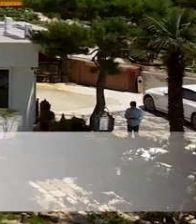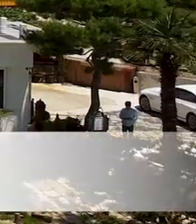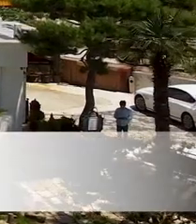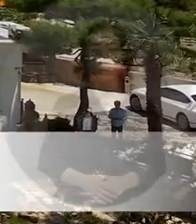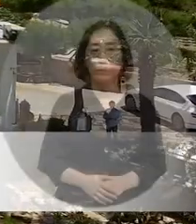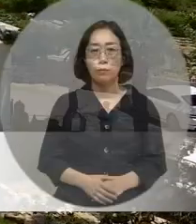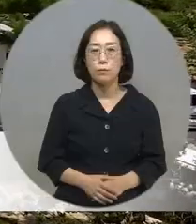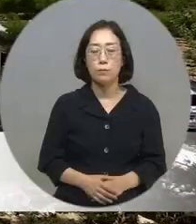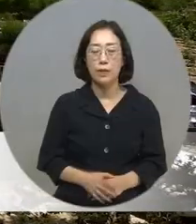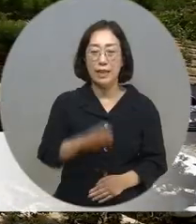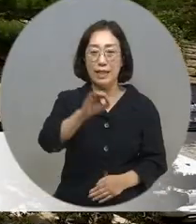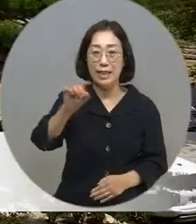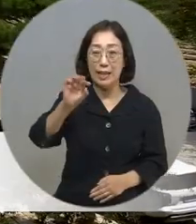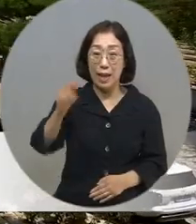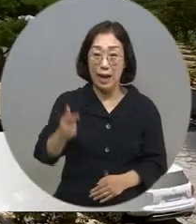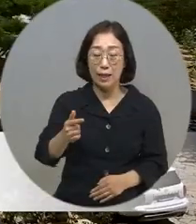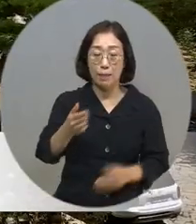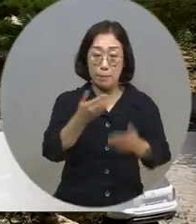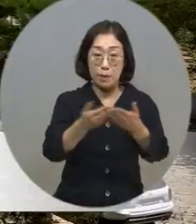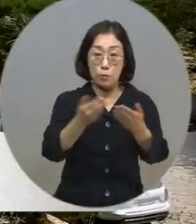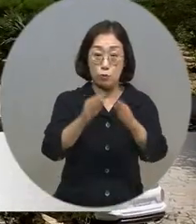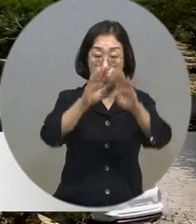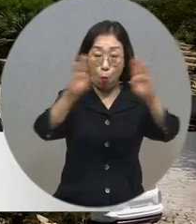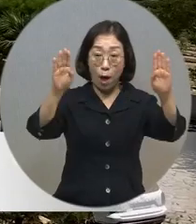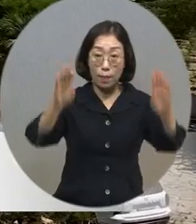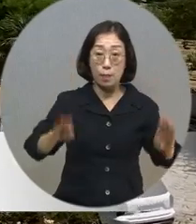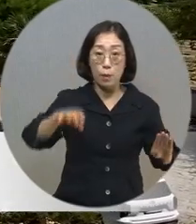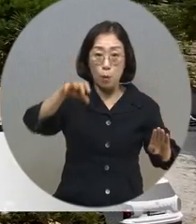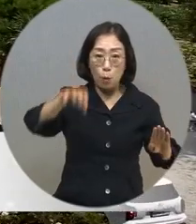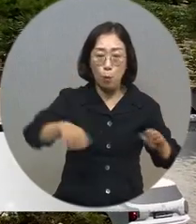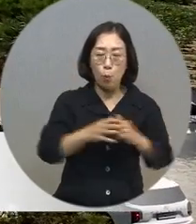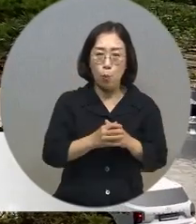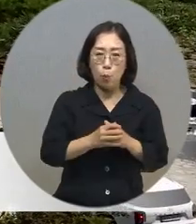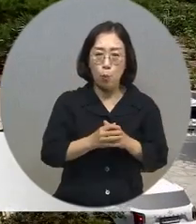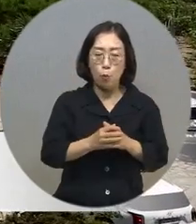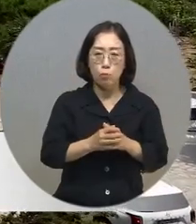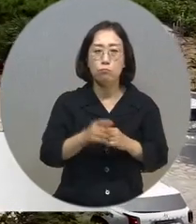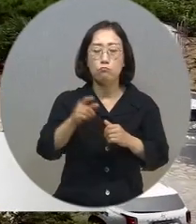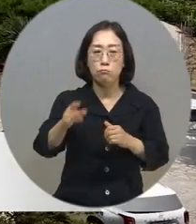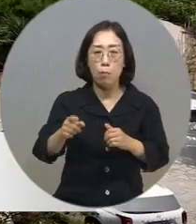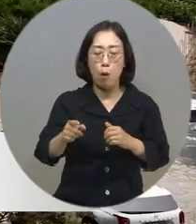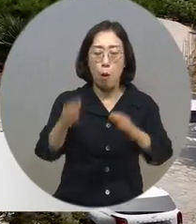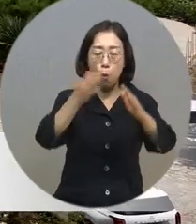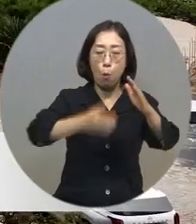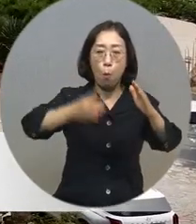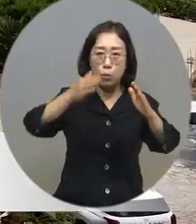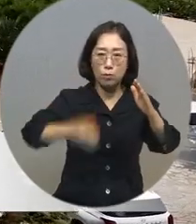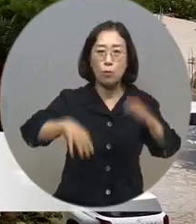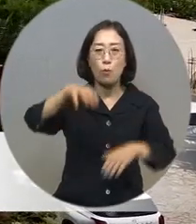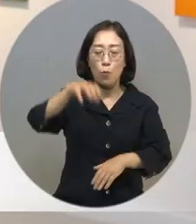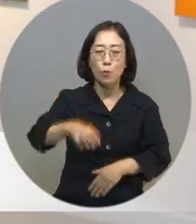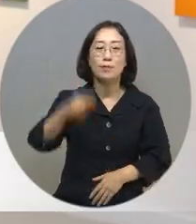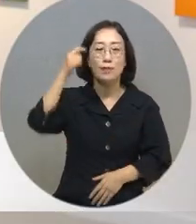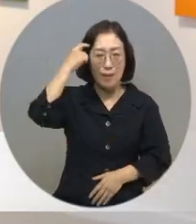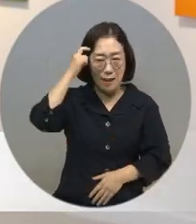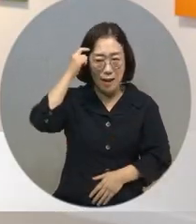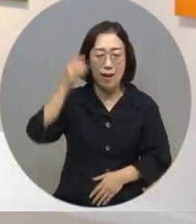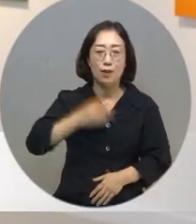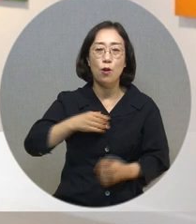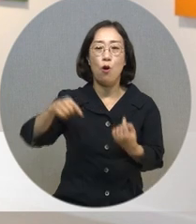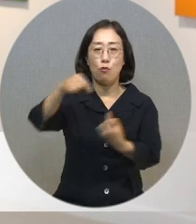이이야 미술관은 사회적인 공공 장소라고 생각을 하고 제가 운영을 하고 있습니다